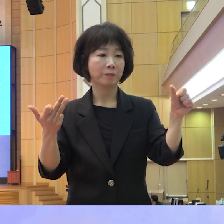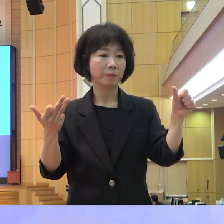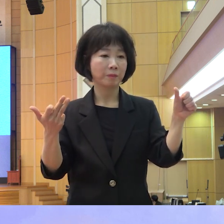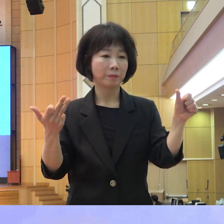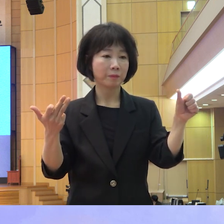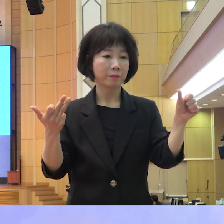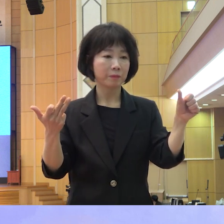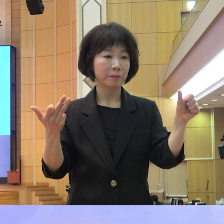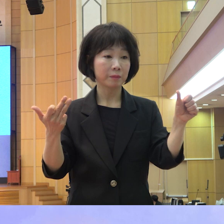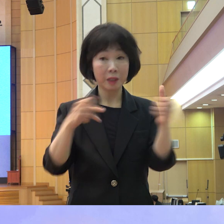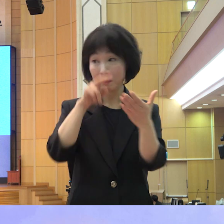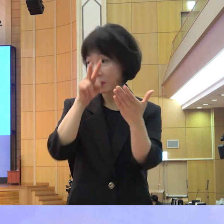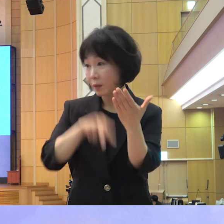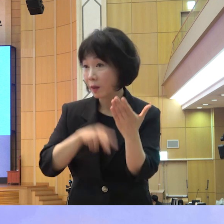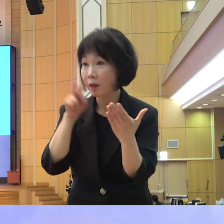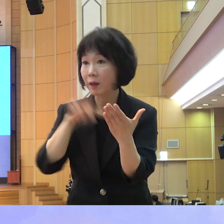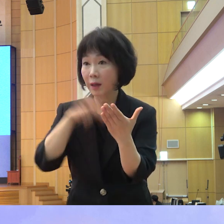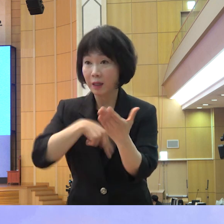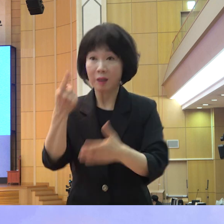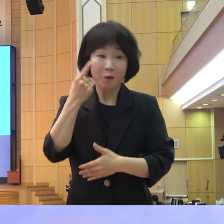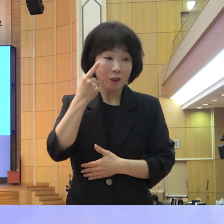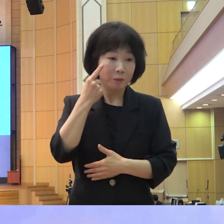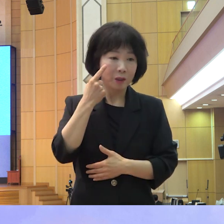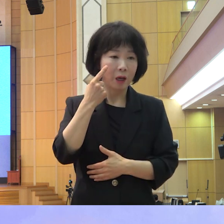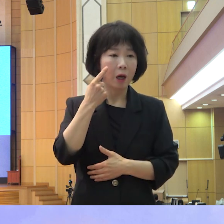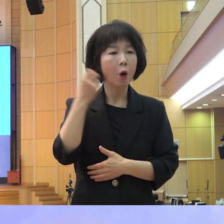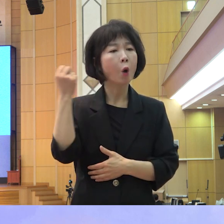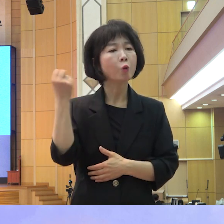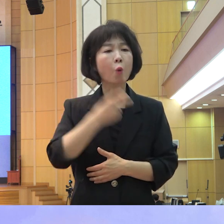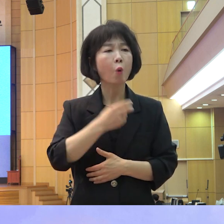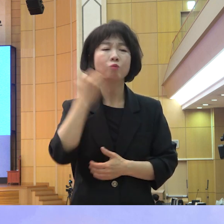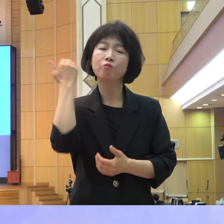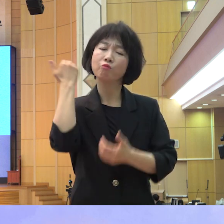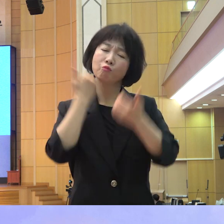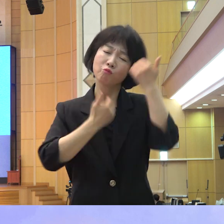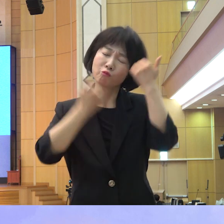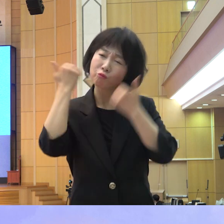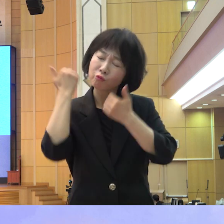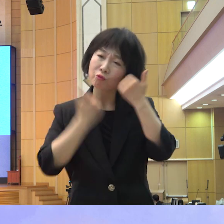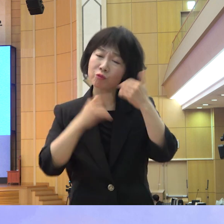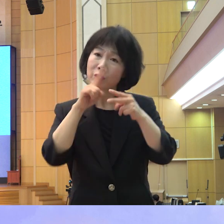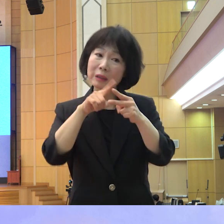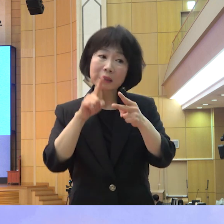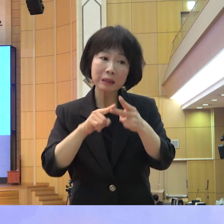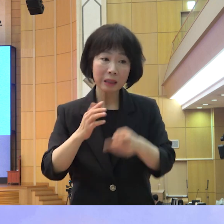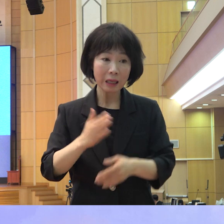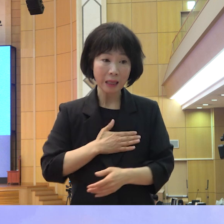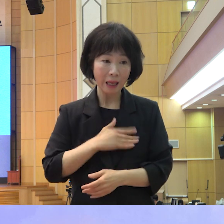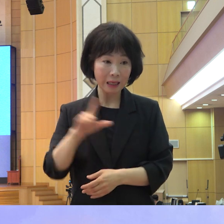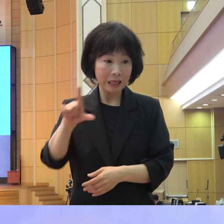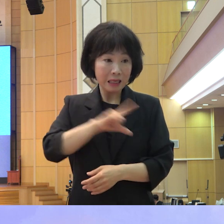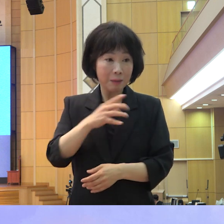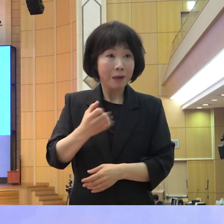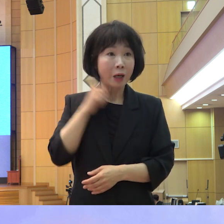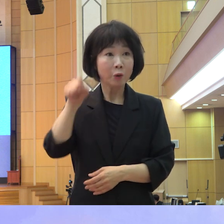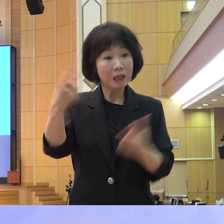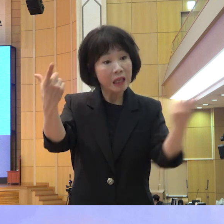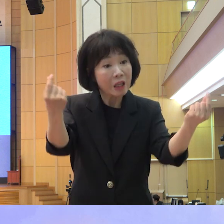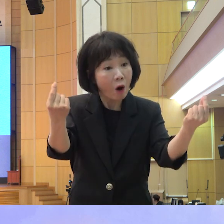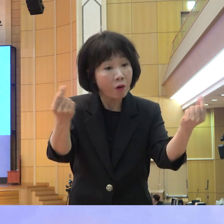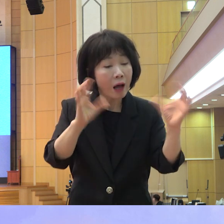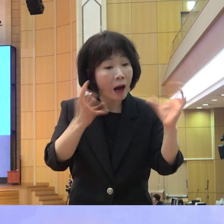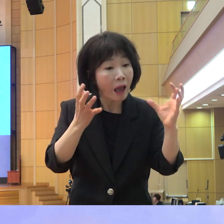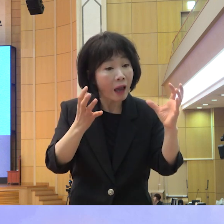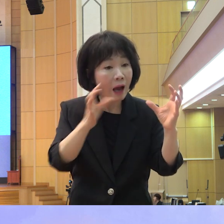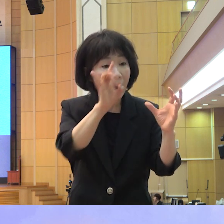5절을 우리가 다 같이 한번 또 읽어보겠습니다. 시작. 또 누구든지 내 이름으로 이런